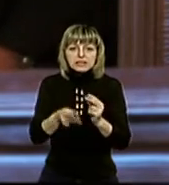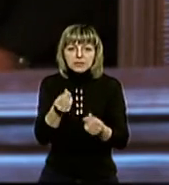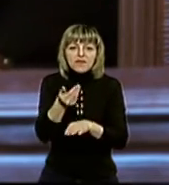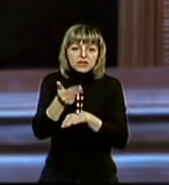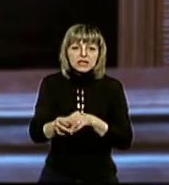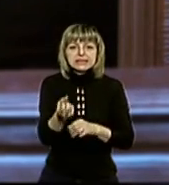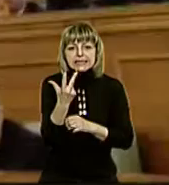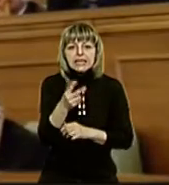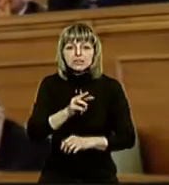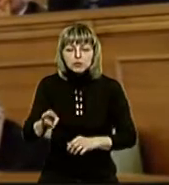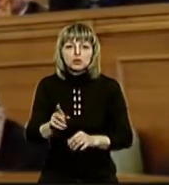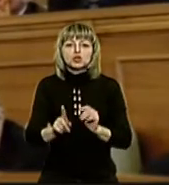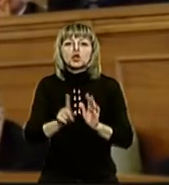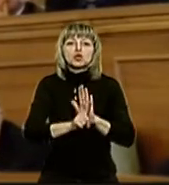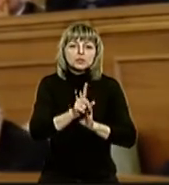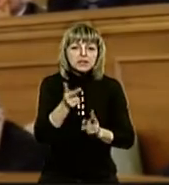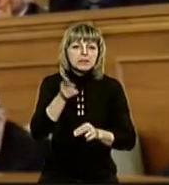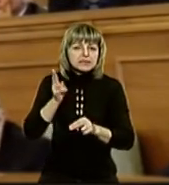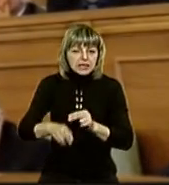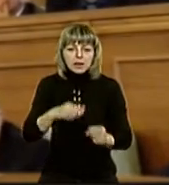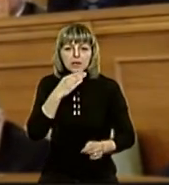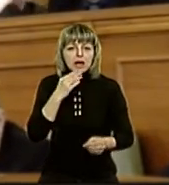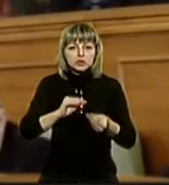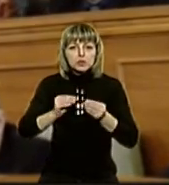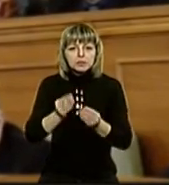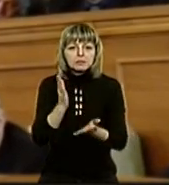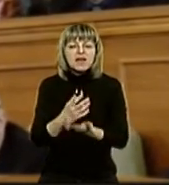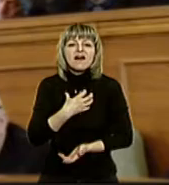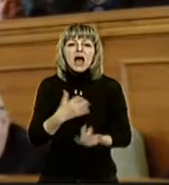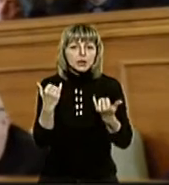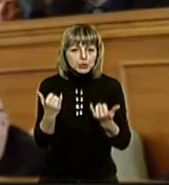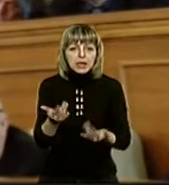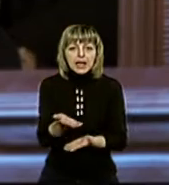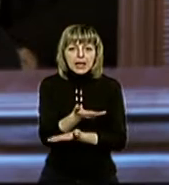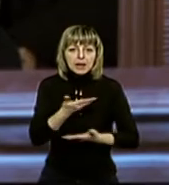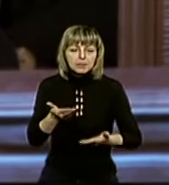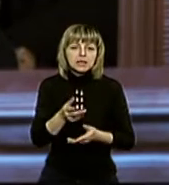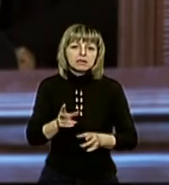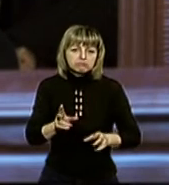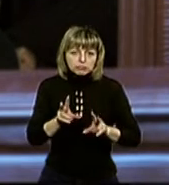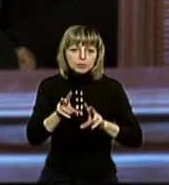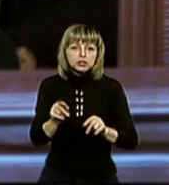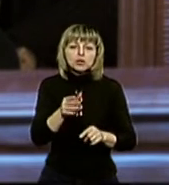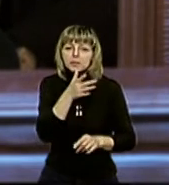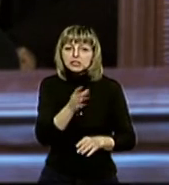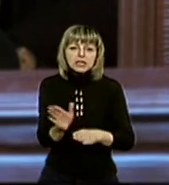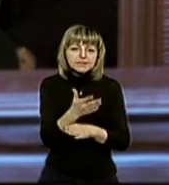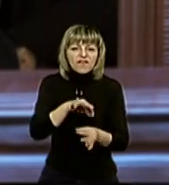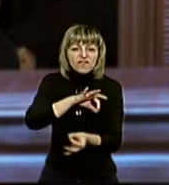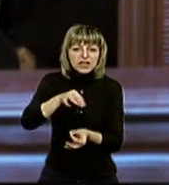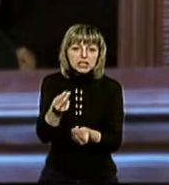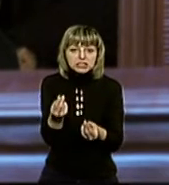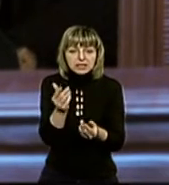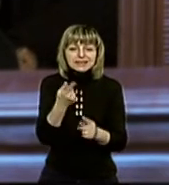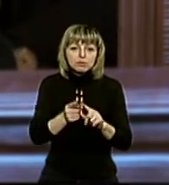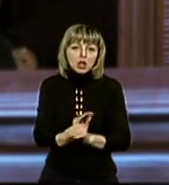доробити те, що розпочали. Тобто є низка проблем, насправді, актуальних. І ми зобов'язалися, що при розподілі вільних залишків це